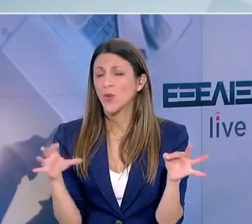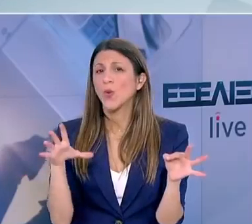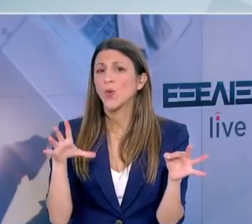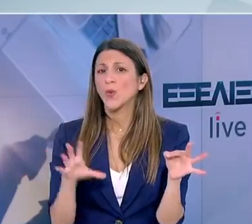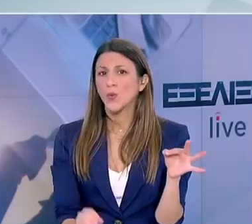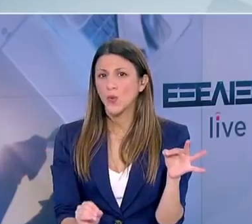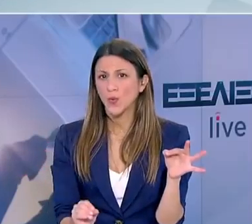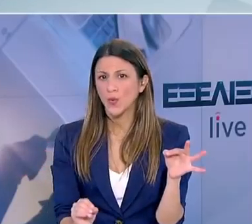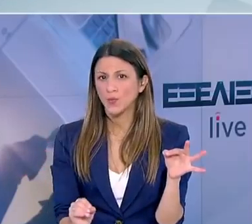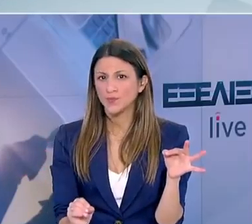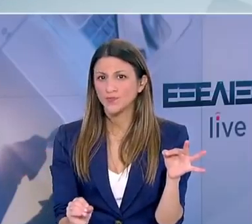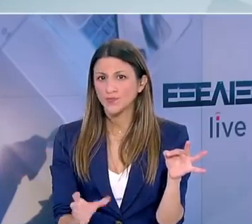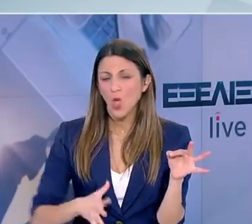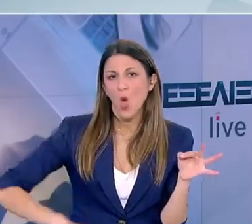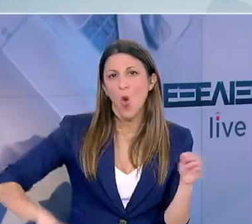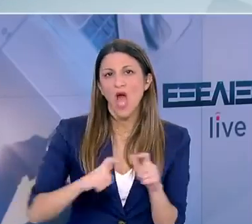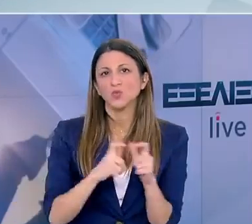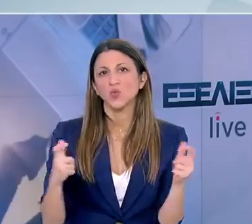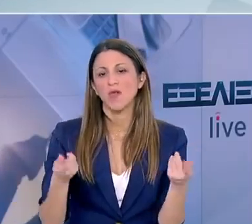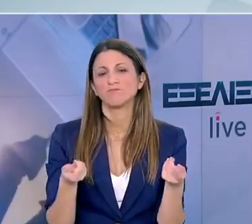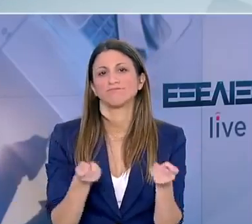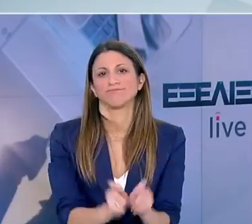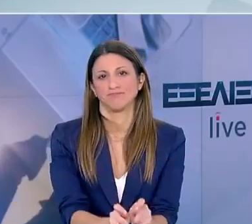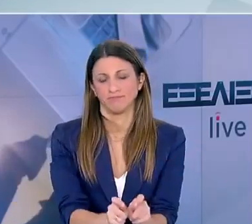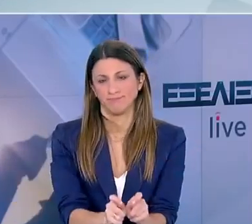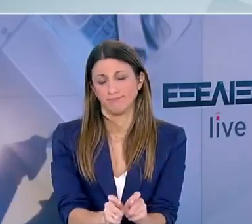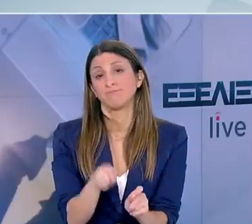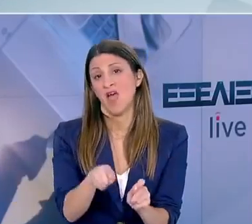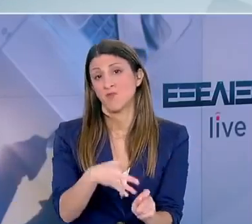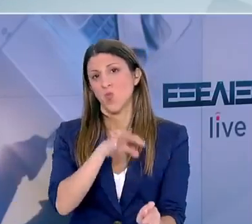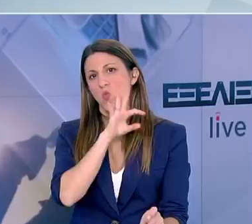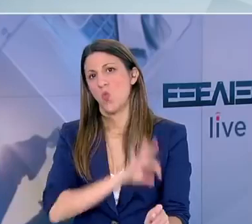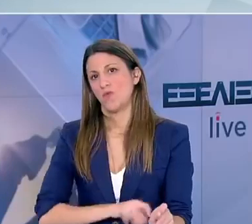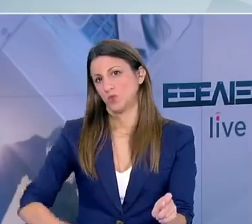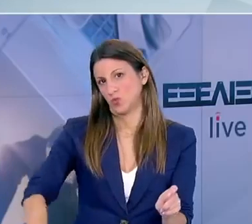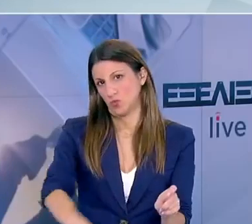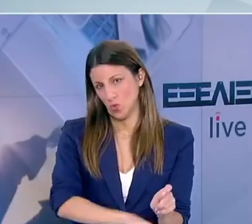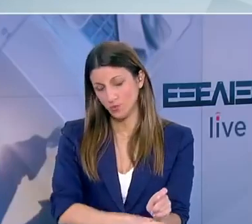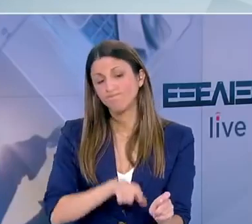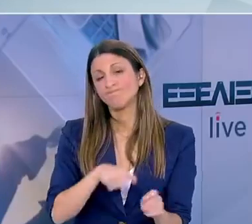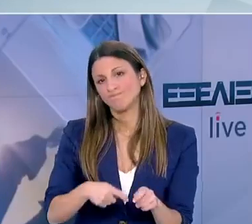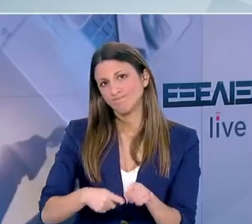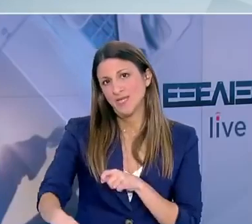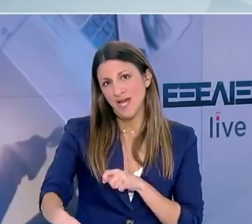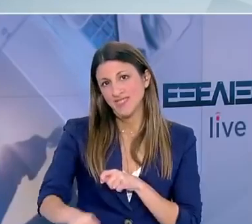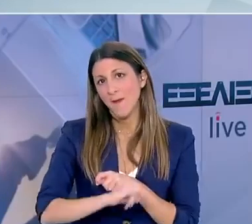παράταση της προσωρινής αναστολής λειτουργίας όλων των εκπαιδευτικών δομών ως και στις 10 Μαΐου για προληπτικούς λόγους